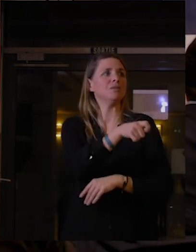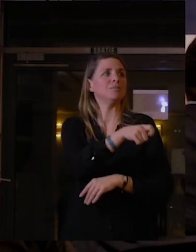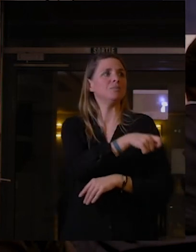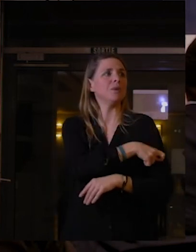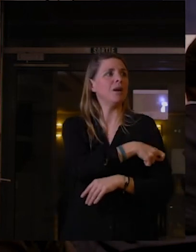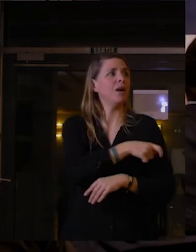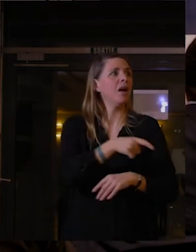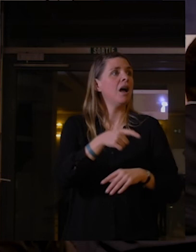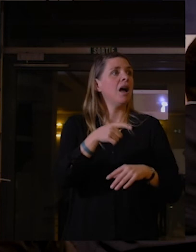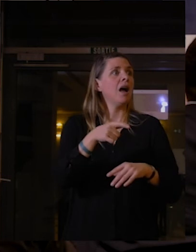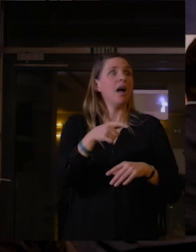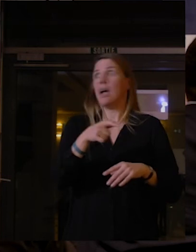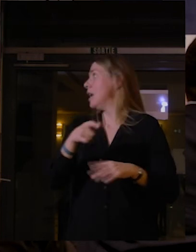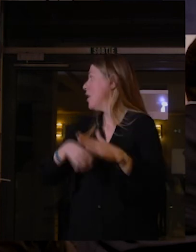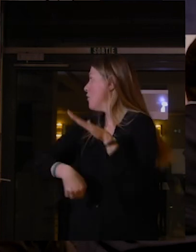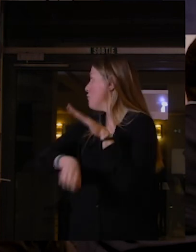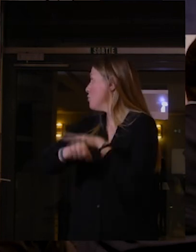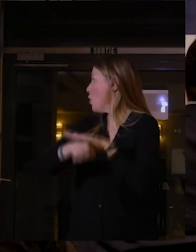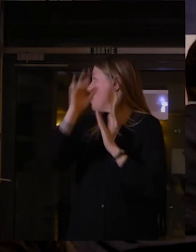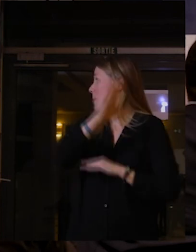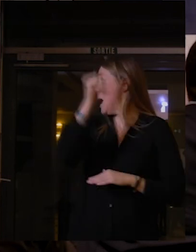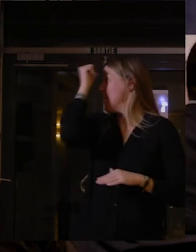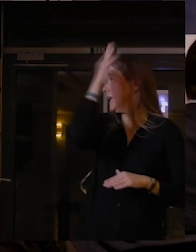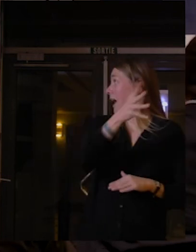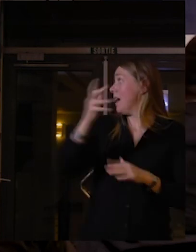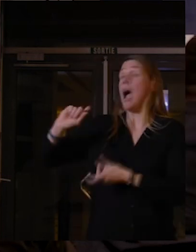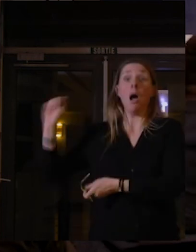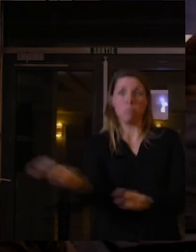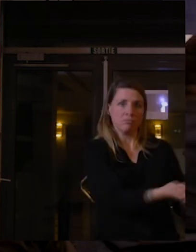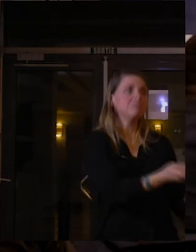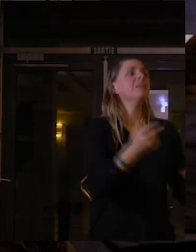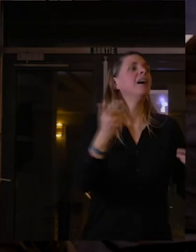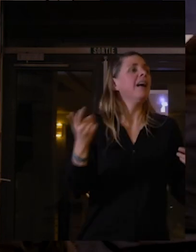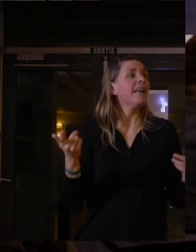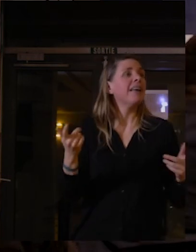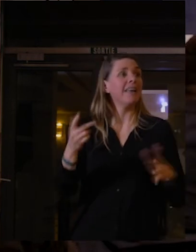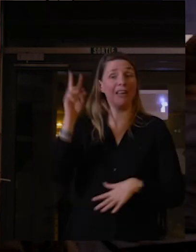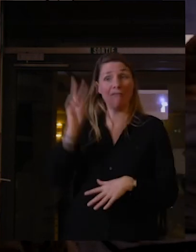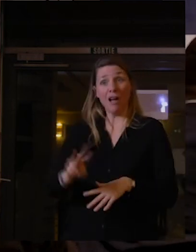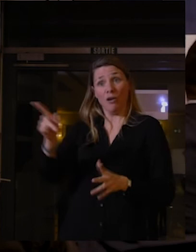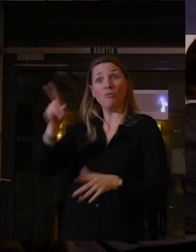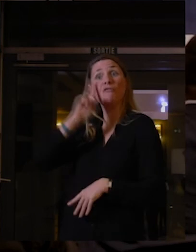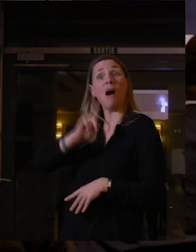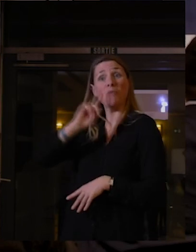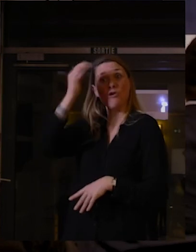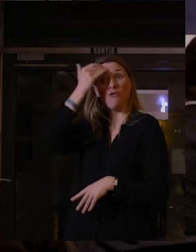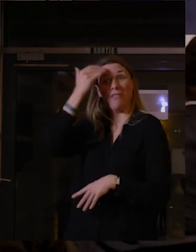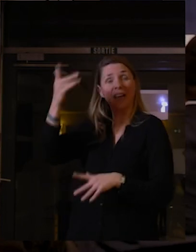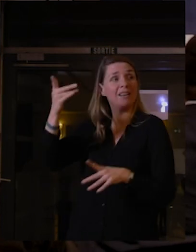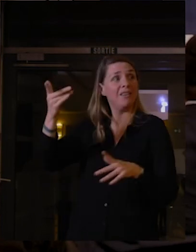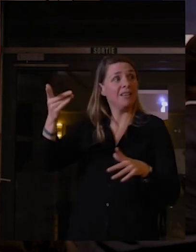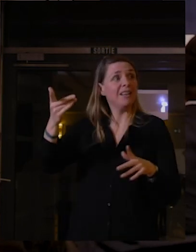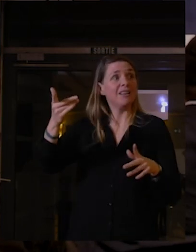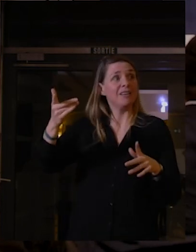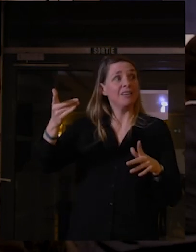sport américain. Je connais une seule joueuse qui joue avec les adultes, comme les juniors d'ailleurs à